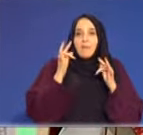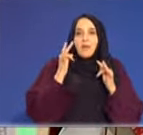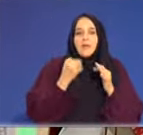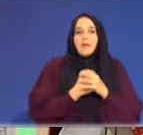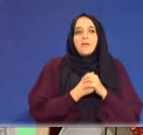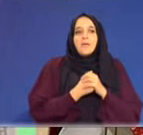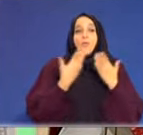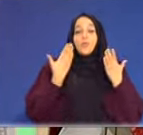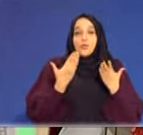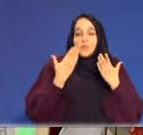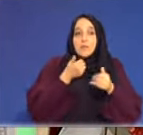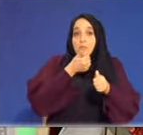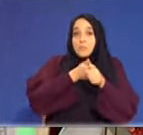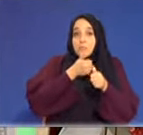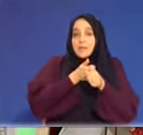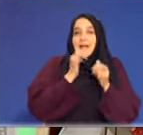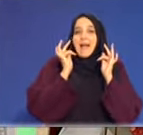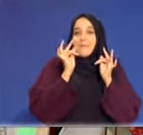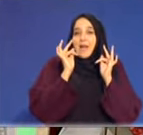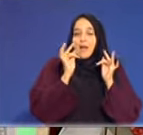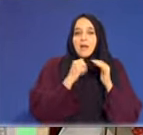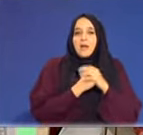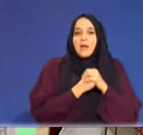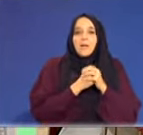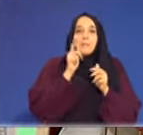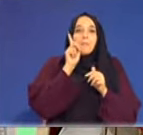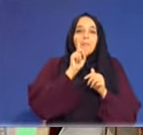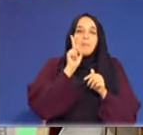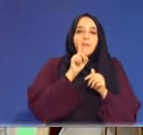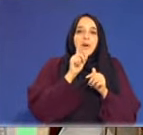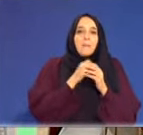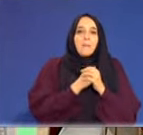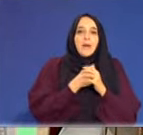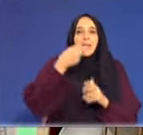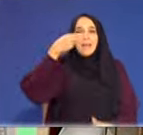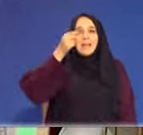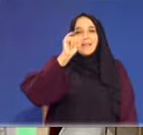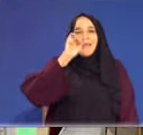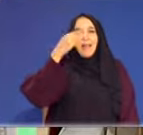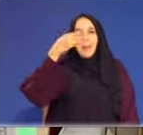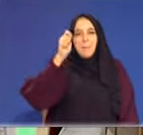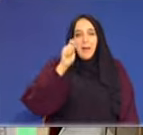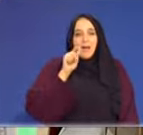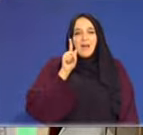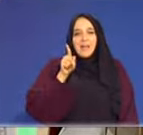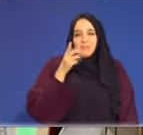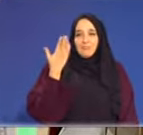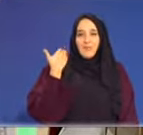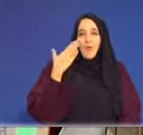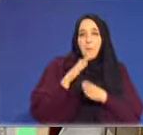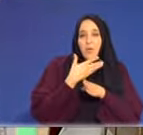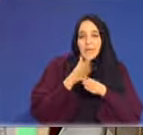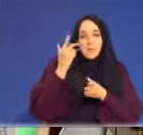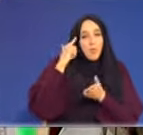الحلقة تكون متابعة لقضية السيدة نعيمة التي